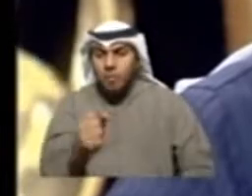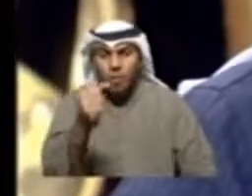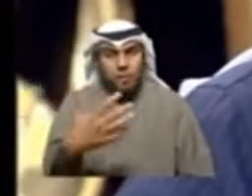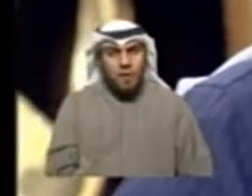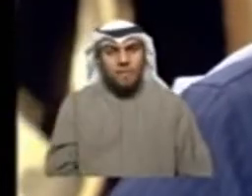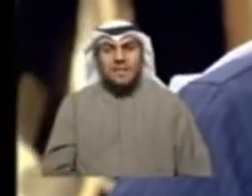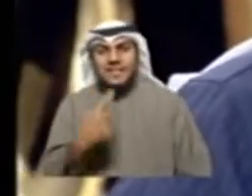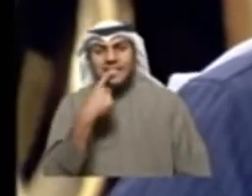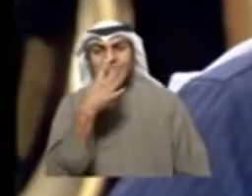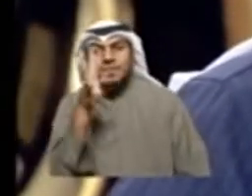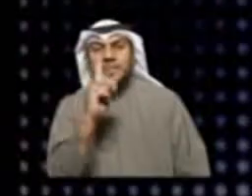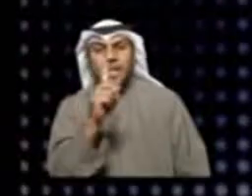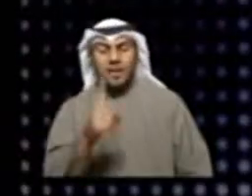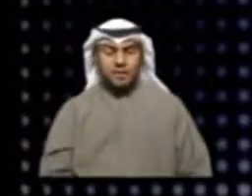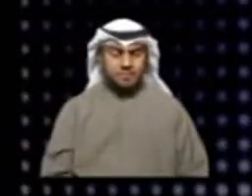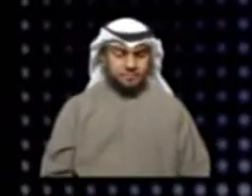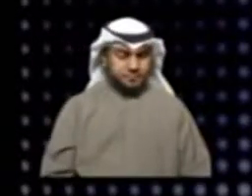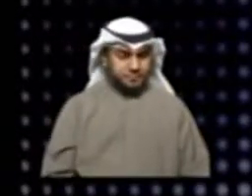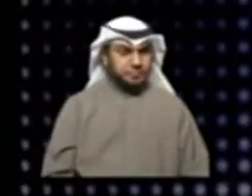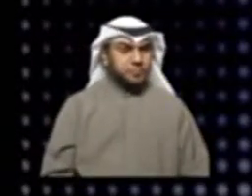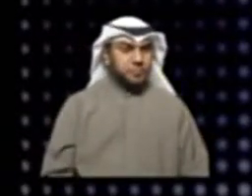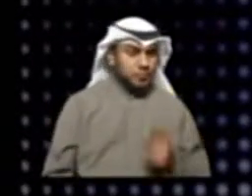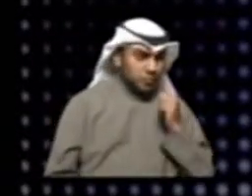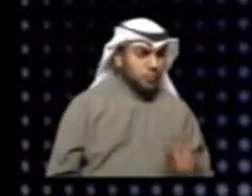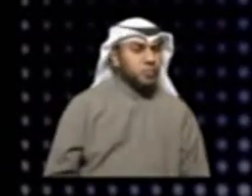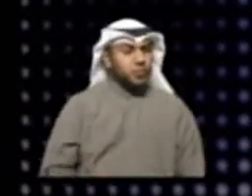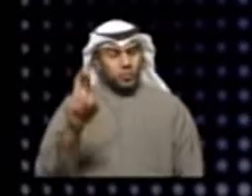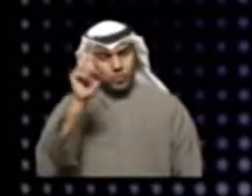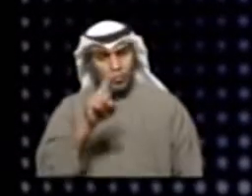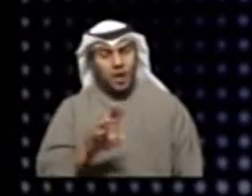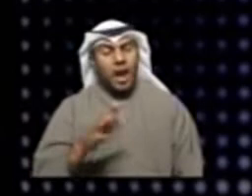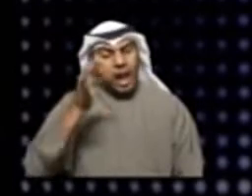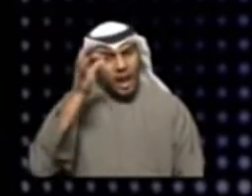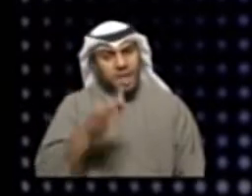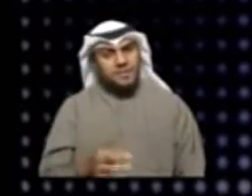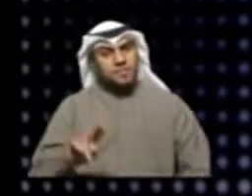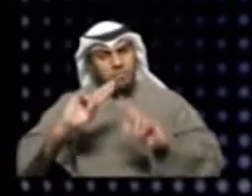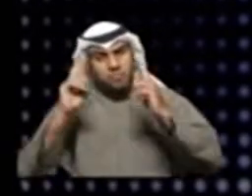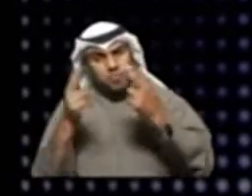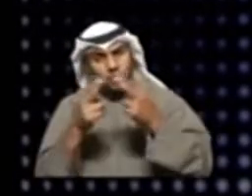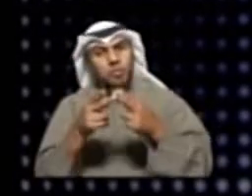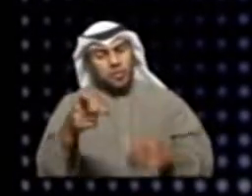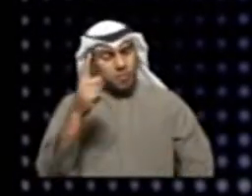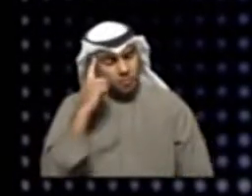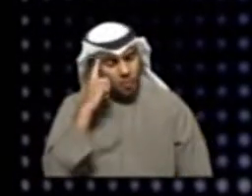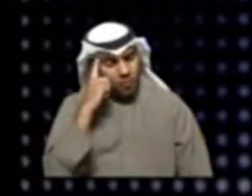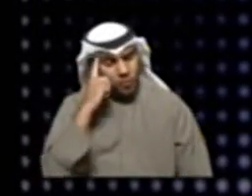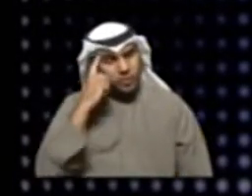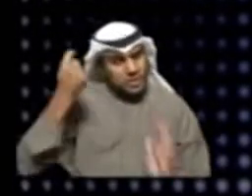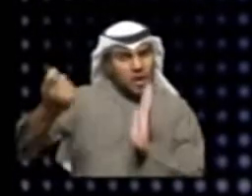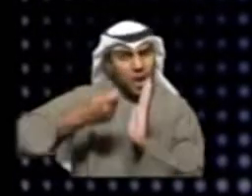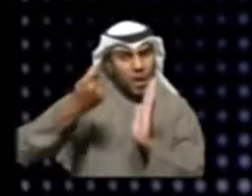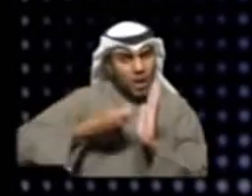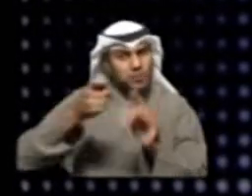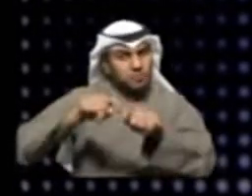التاريخ الإنساني. نعم، يعني لابد مثل هذه المؤتمرات، أستاذ نجم وأنت الكاتب والصحفي والإعلامي كذلك،